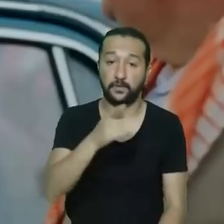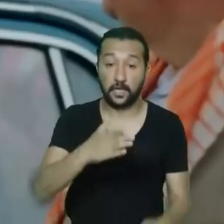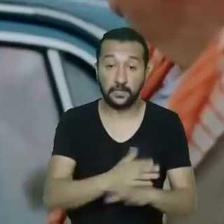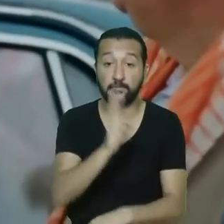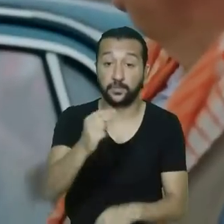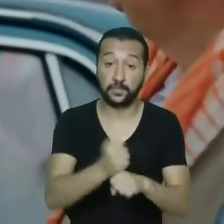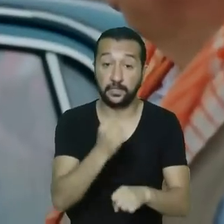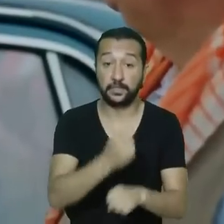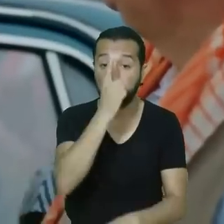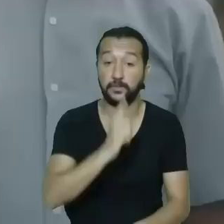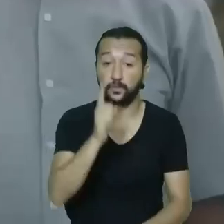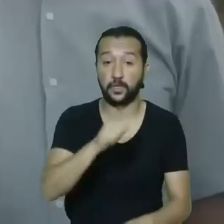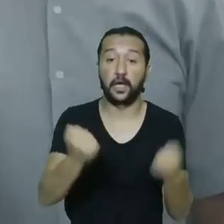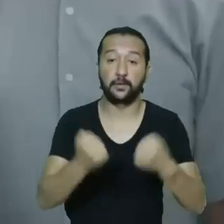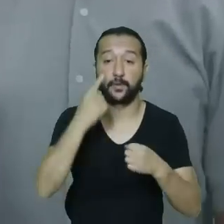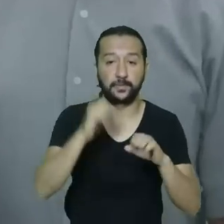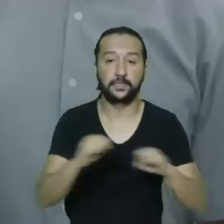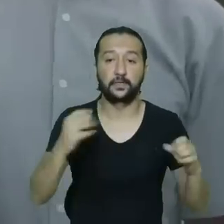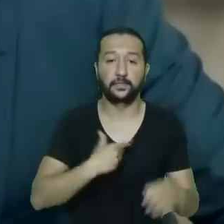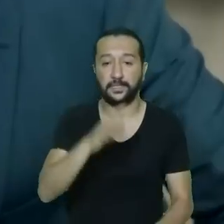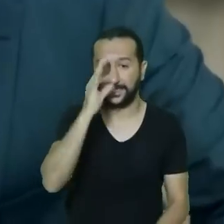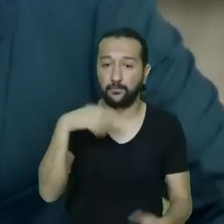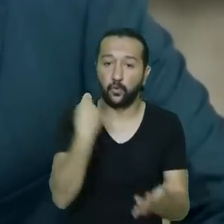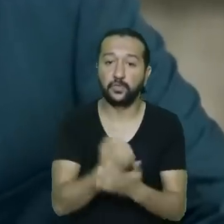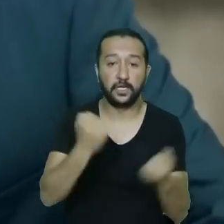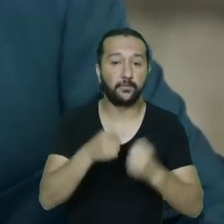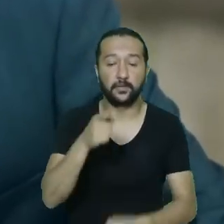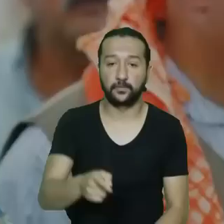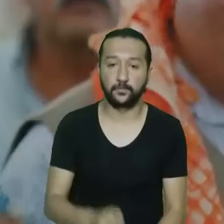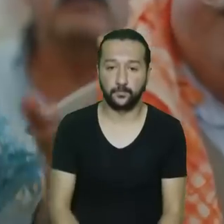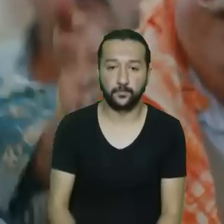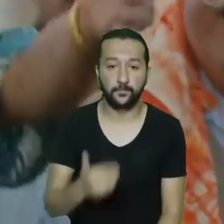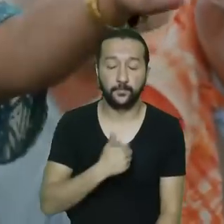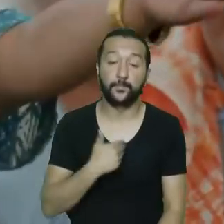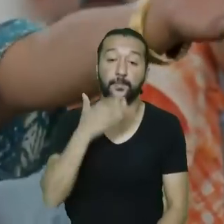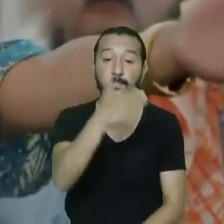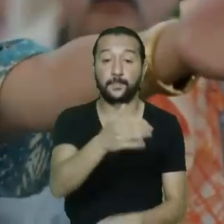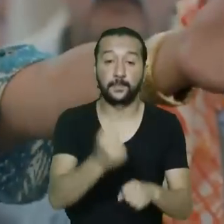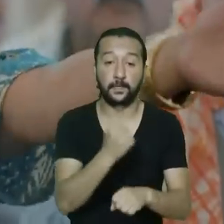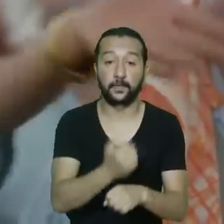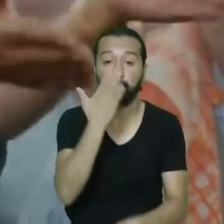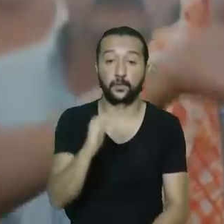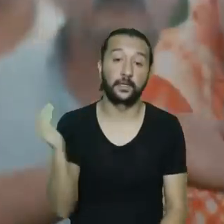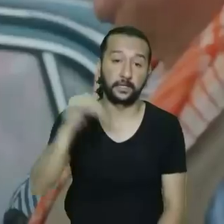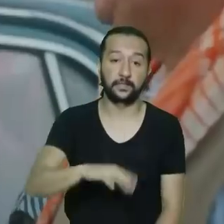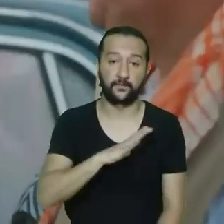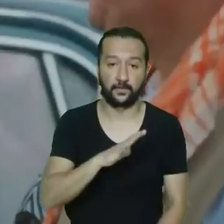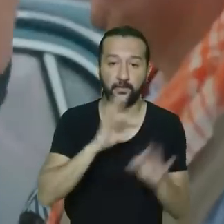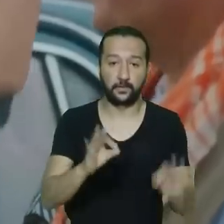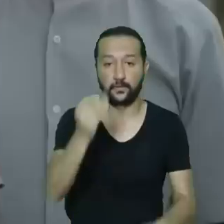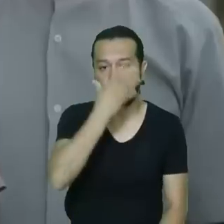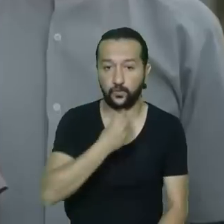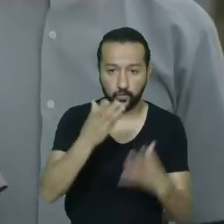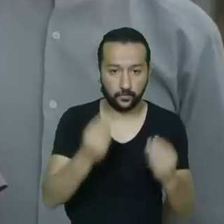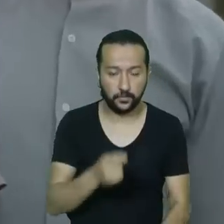Asıl sizin heykeller yüzünden gitti benim araba. Kim ödeyecek şimdi bu arabayı? Ben giderken heykeller yok, gelince var. Ne güzel